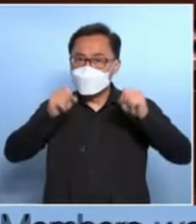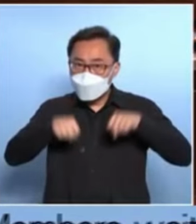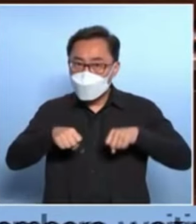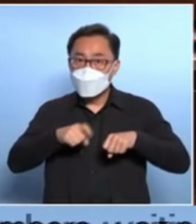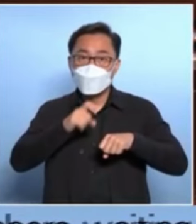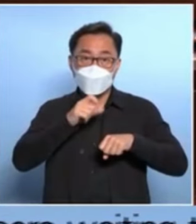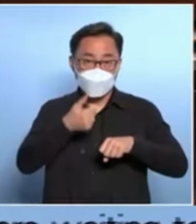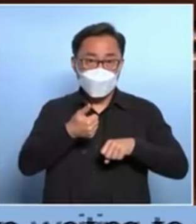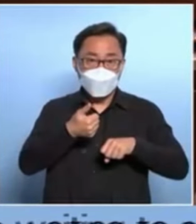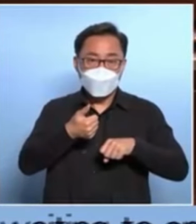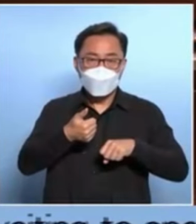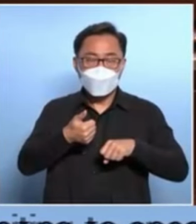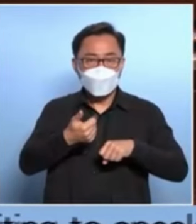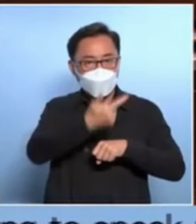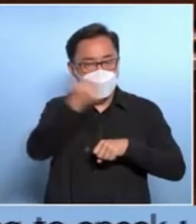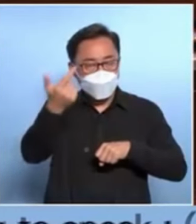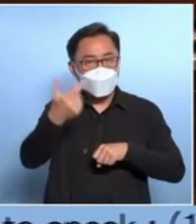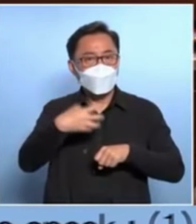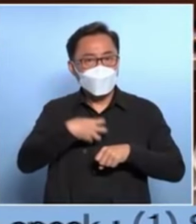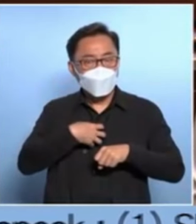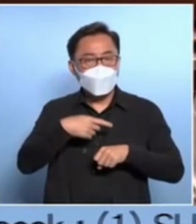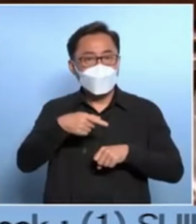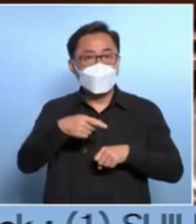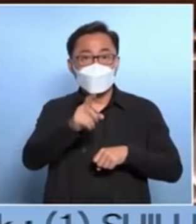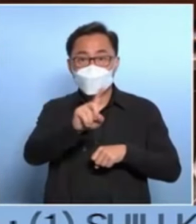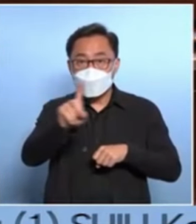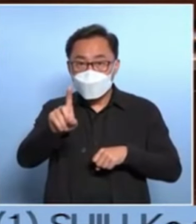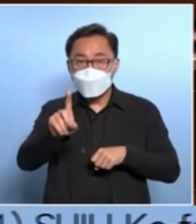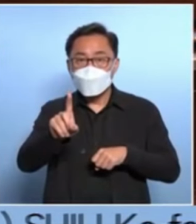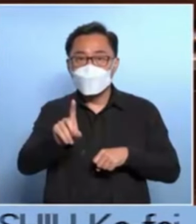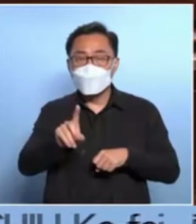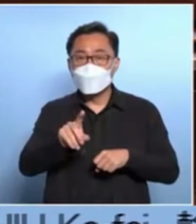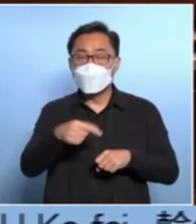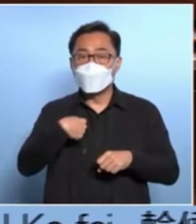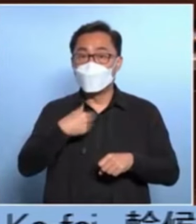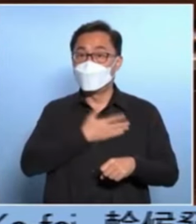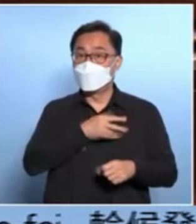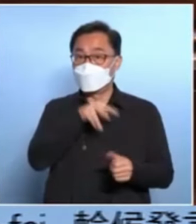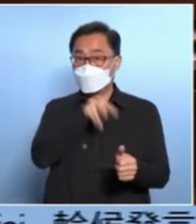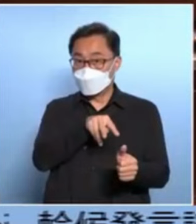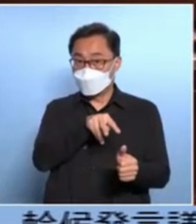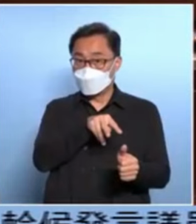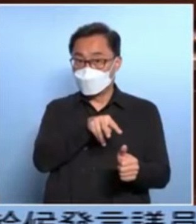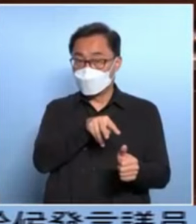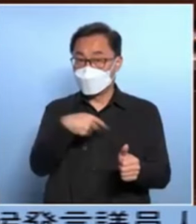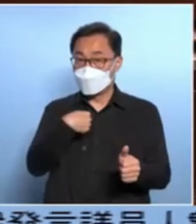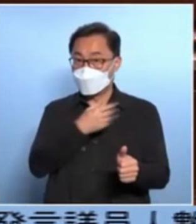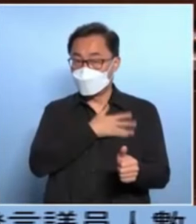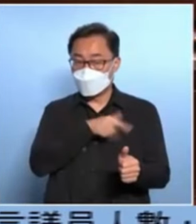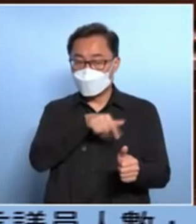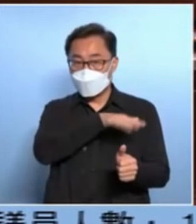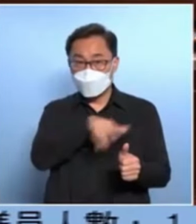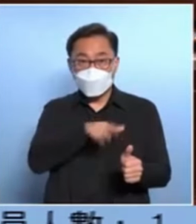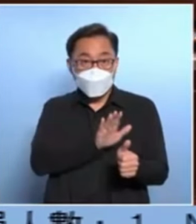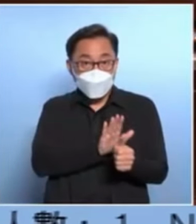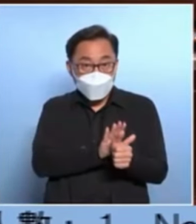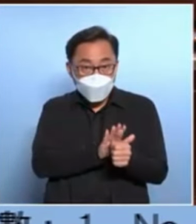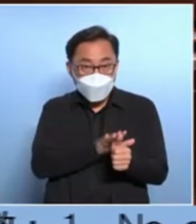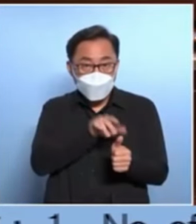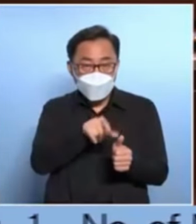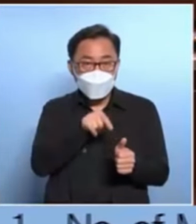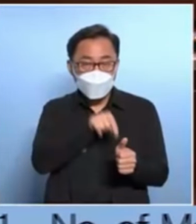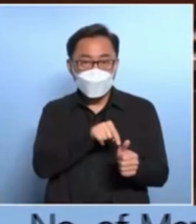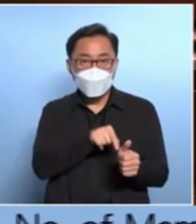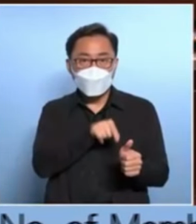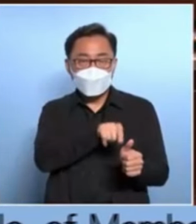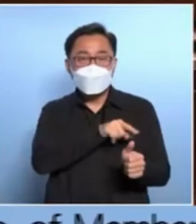分的人都是認為其實是照顧者是有責任去保護兒童，又或者一些無能力保護自己